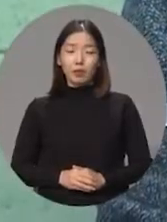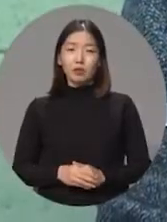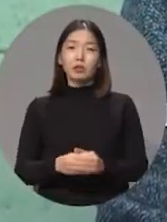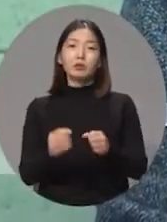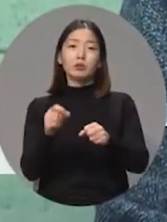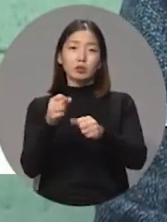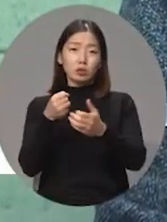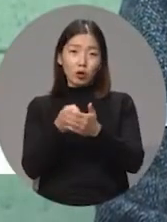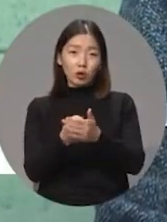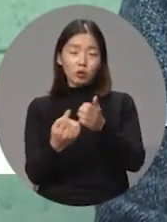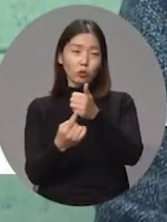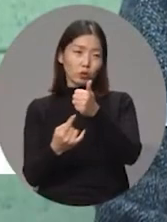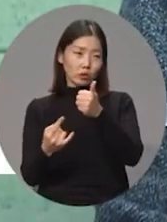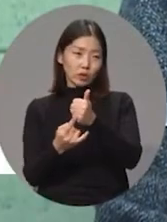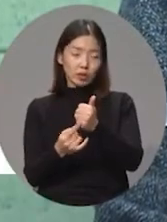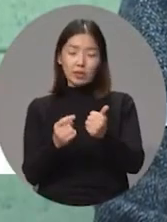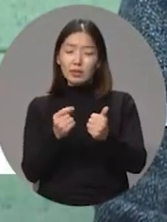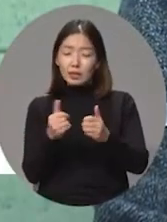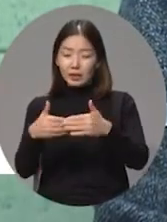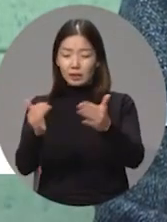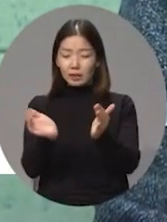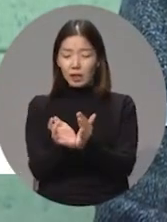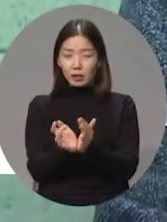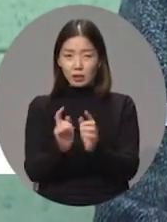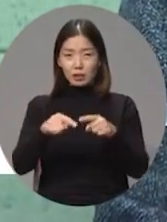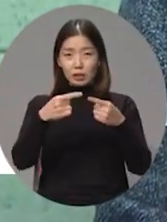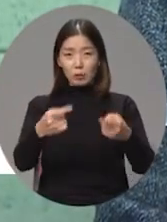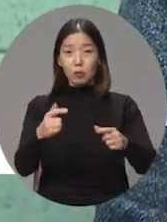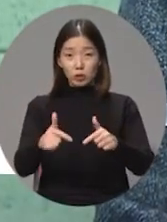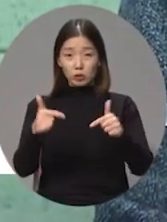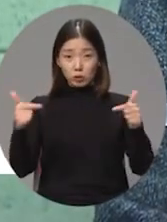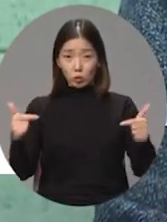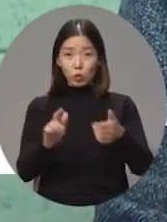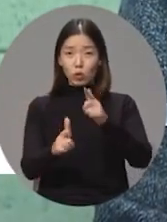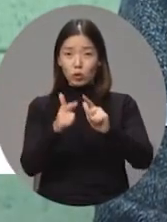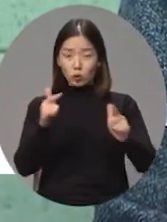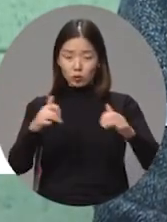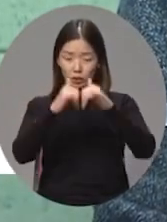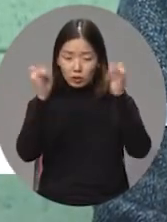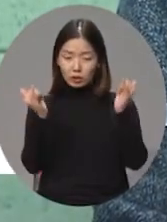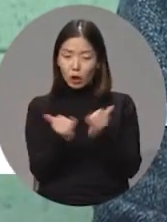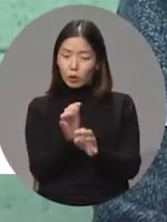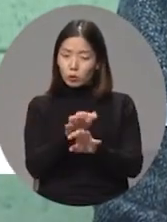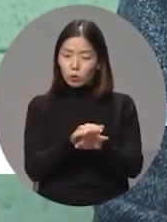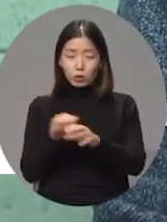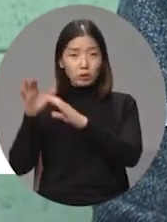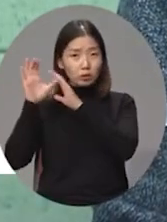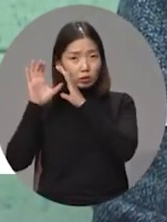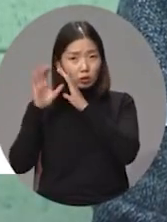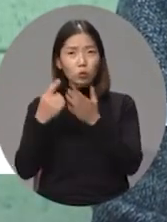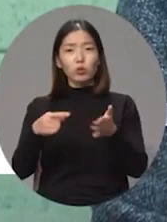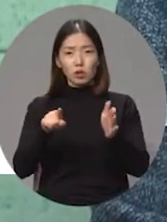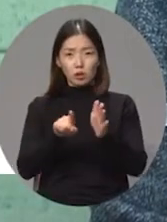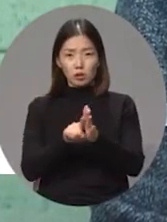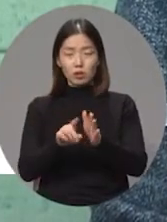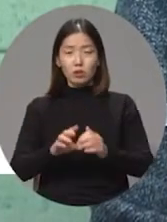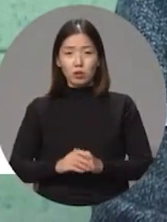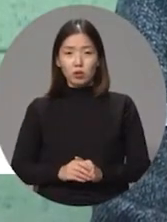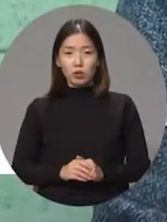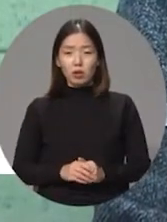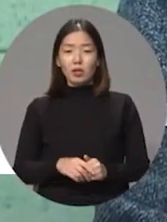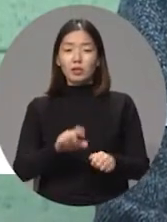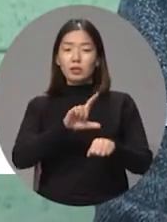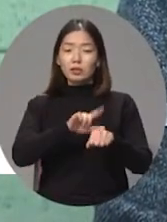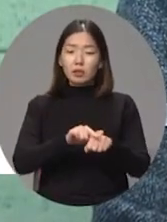획정위원회는 소수 정당의 정치 참여 확대와 다양한 사회 구성원의 목소리를 반영할 수 있도록